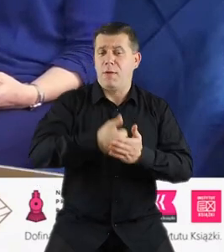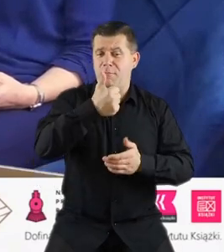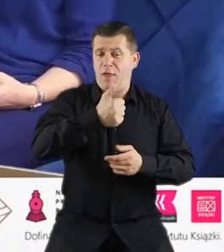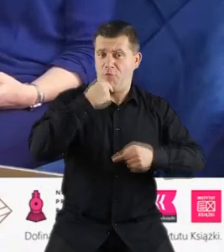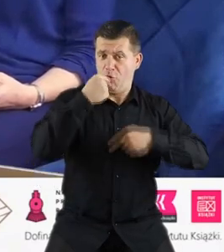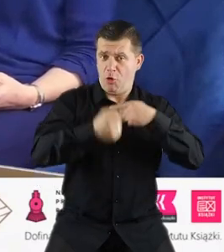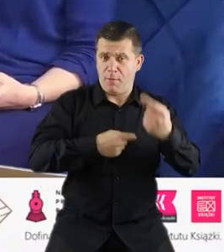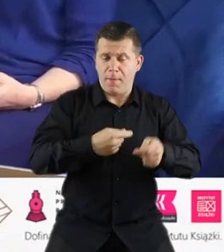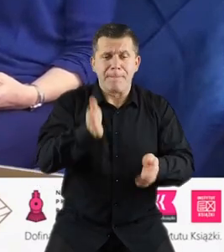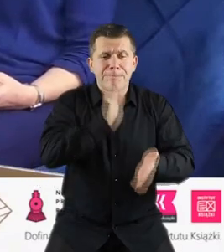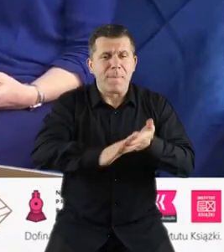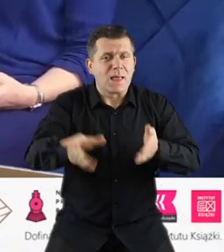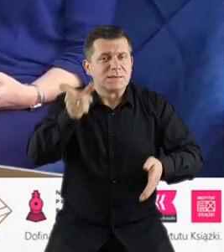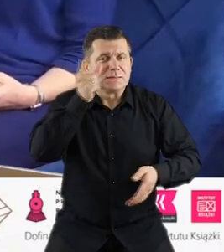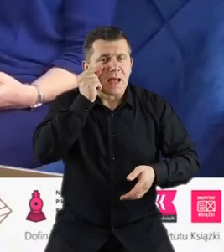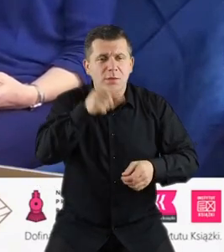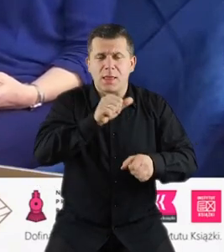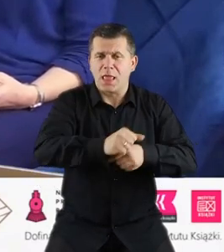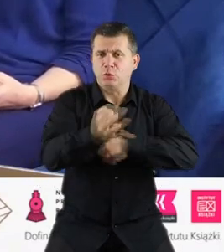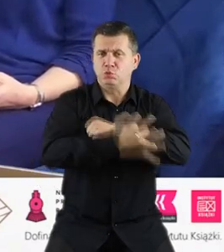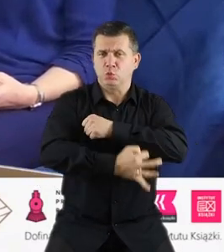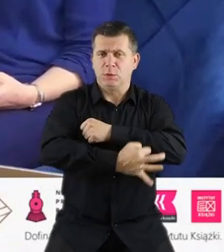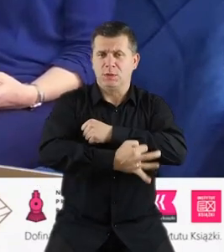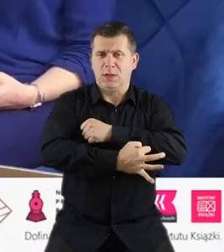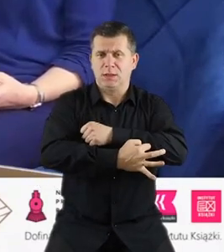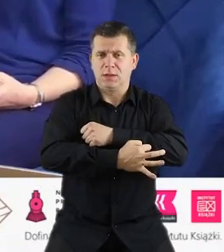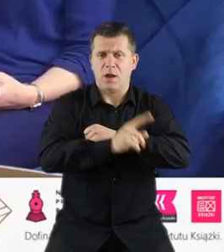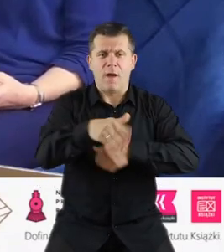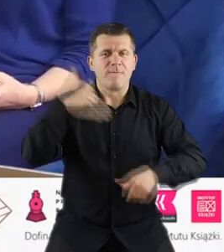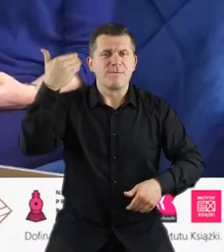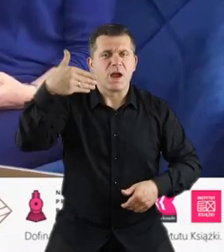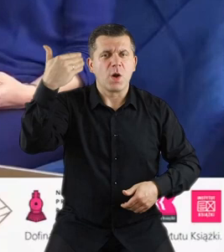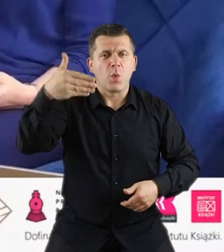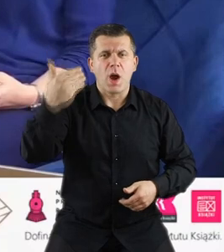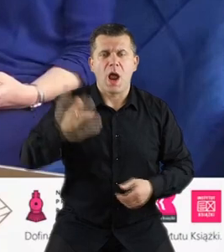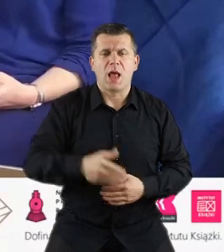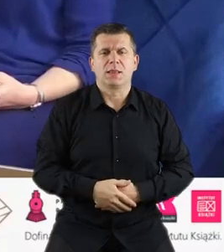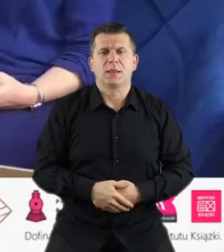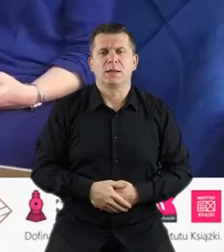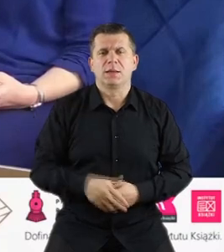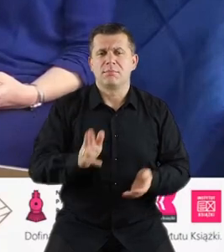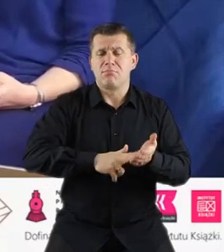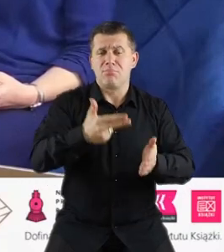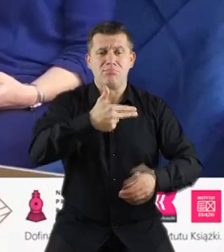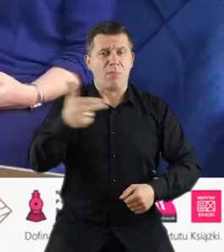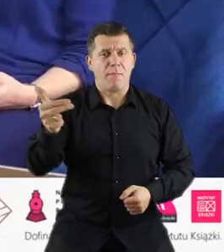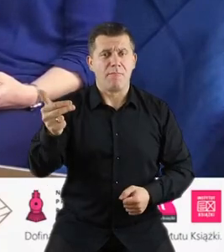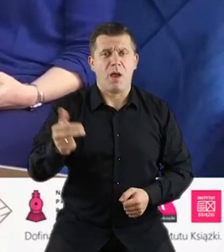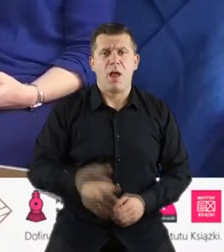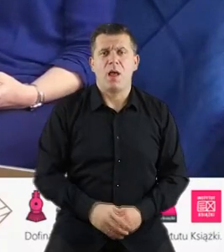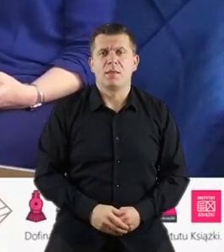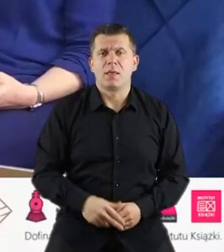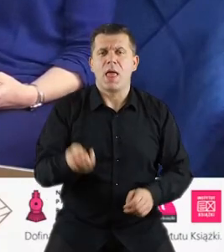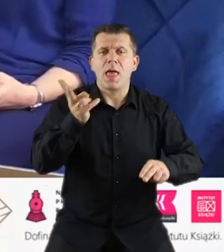pierwszym opowiadaniu Bezsenność mamy studentkę, która wygłasza wykład na temat